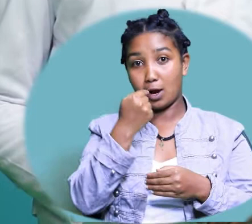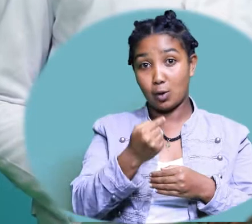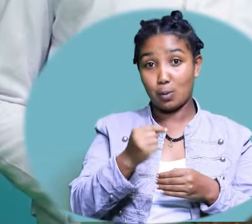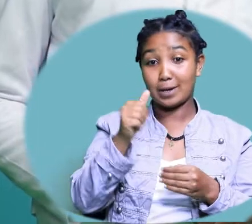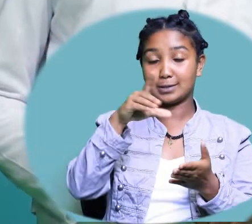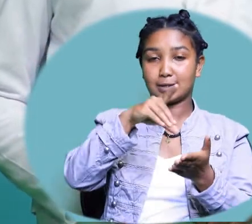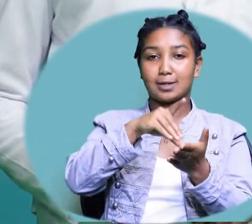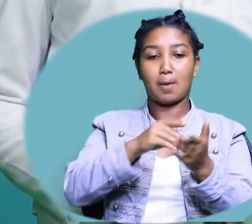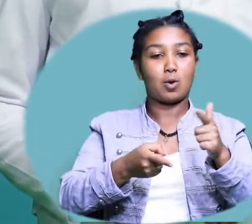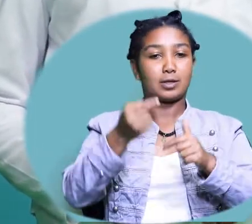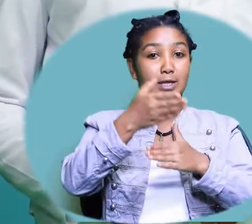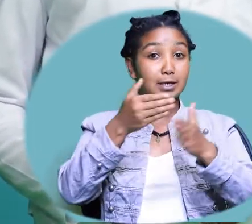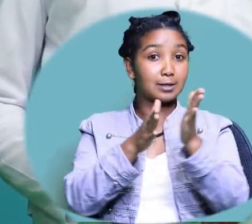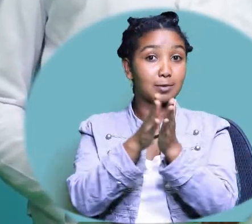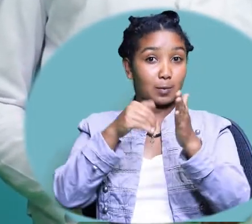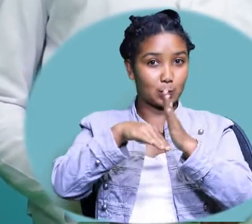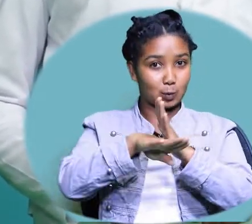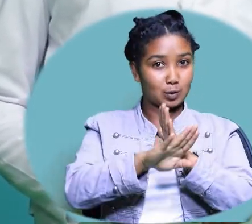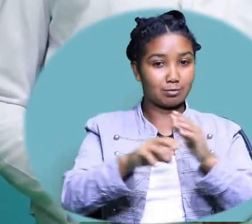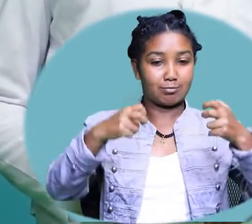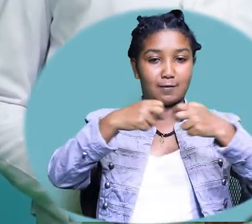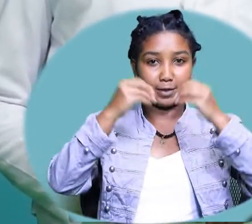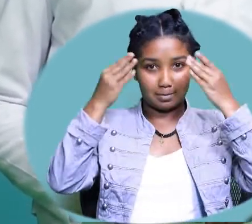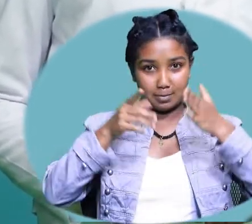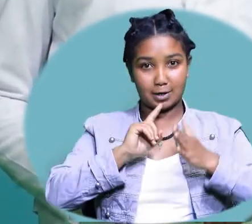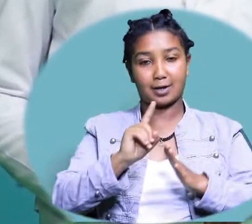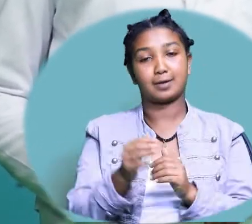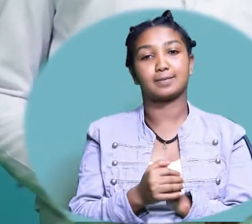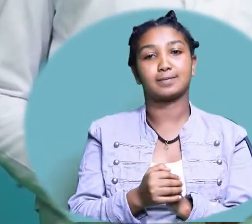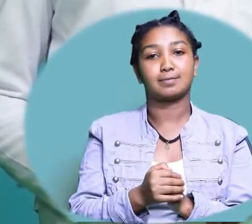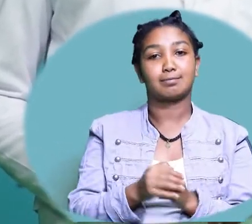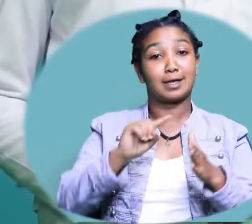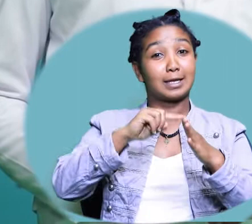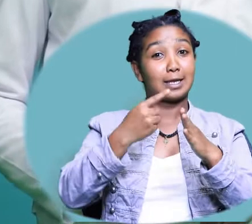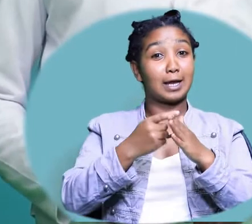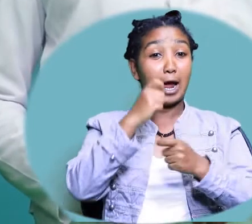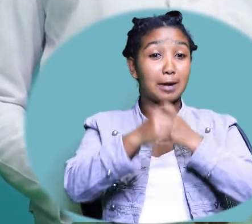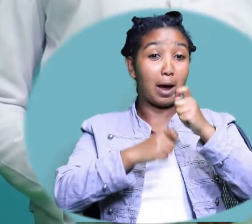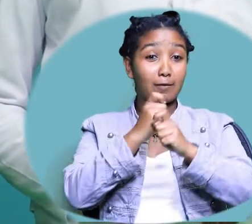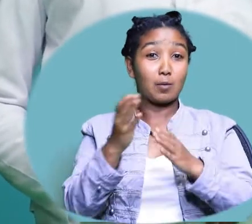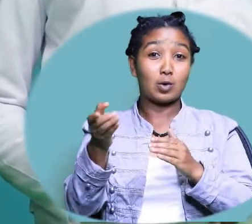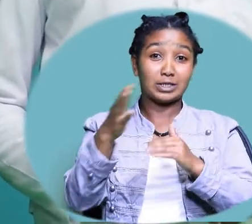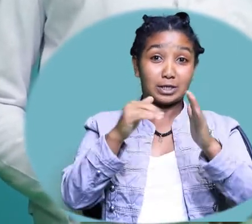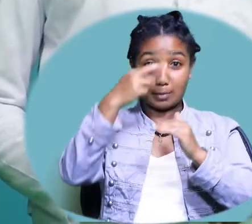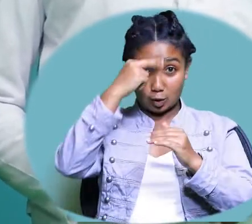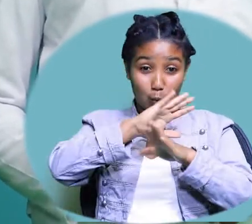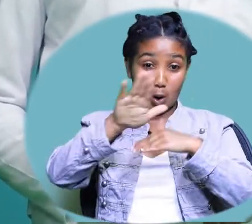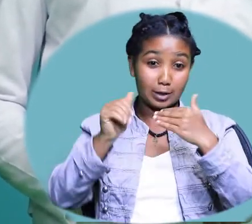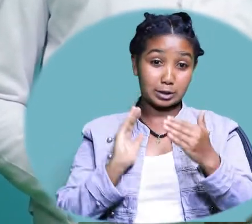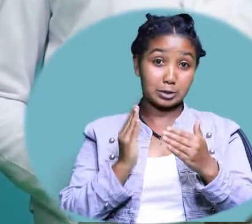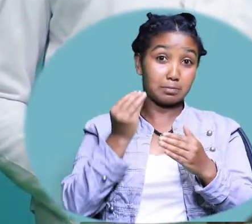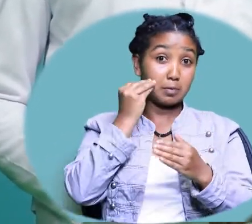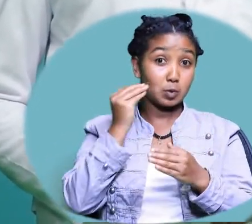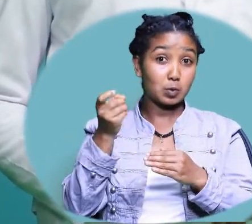በአዲስ ከተማ ሁለተኛ ደረጃ ትምህርት ቤት የፊዚክስ መምህር ነኝ። እንግዲህ ዓለም አቀፋዊ በሆነ ችግር ምክንያት ሁላችንም በቤት ውስጥ